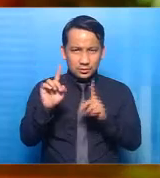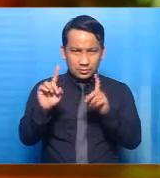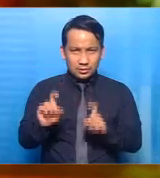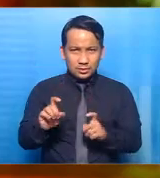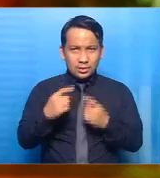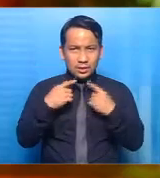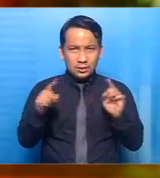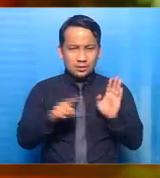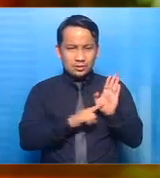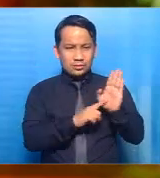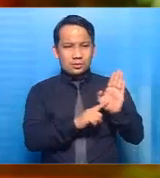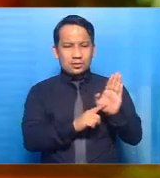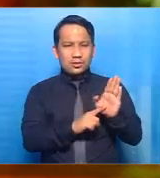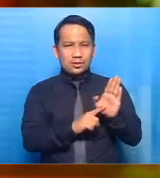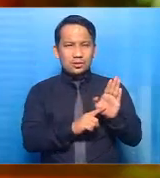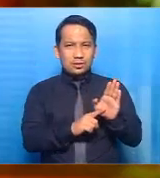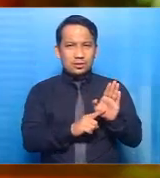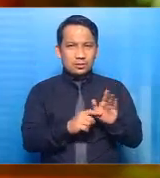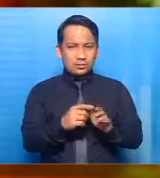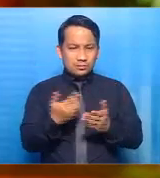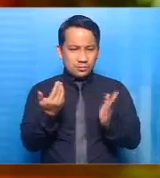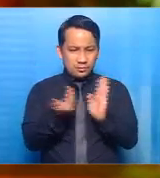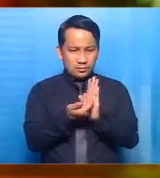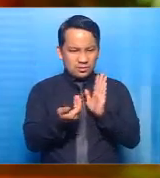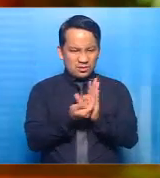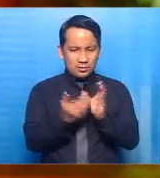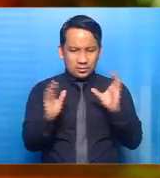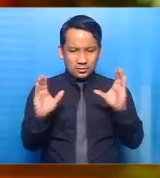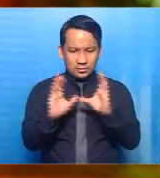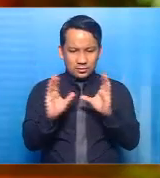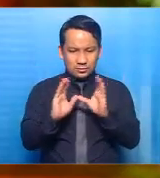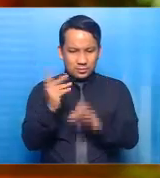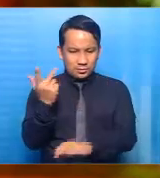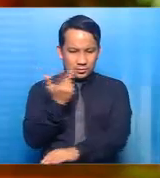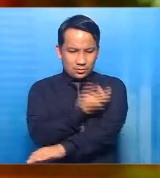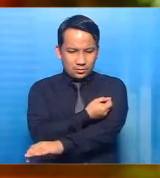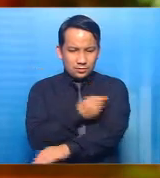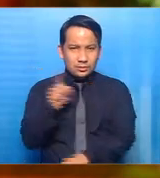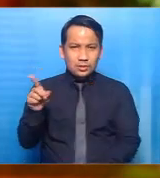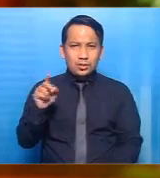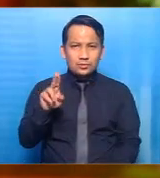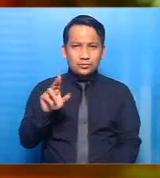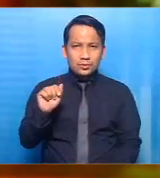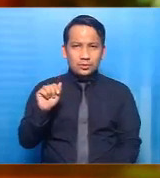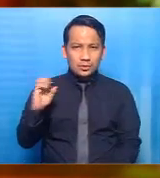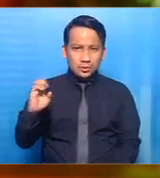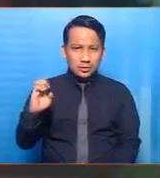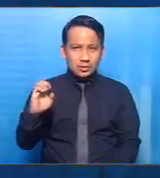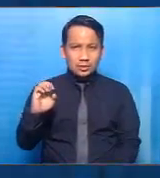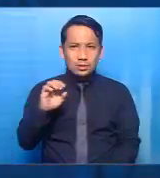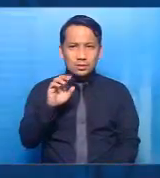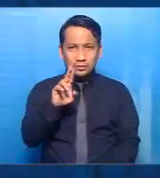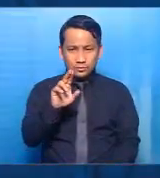Matapos yan, ipakita niya lang yung katibayan na sumailalim o nabakunahan na siya sa UAE.